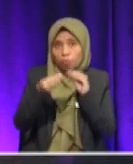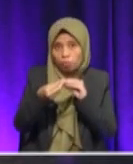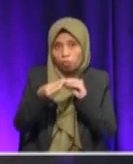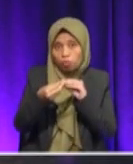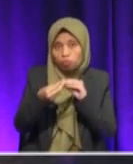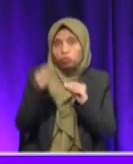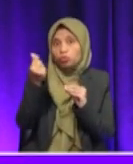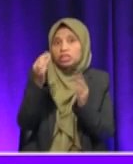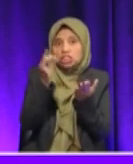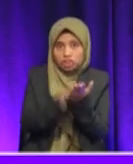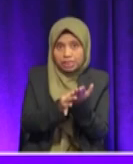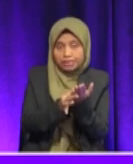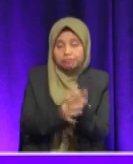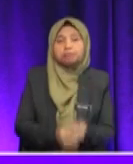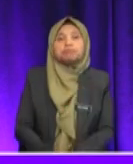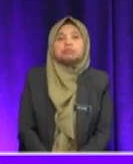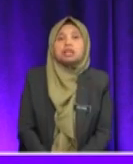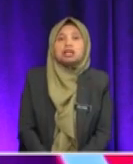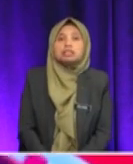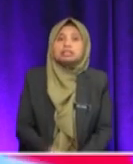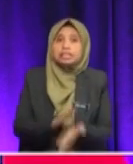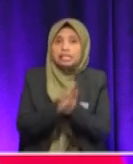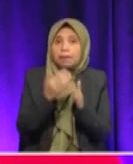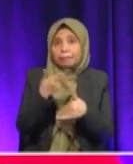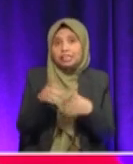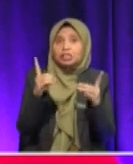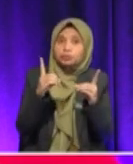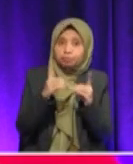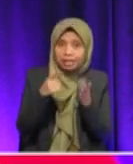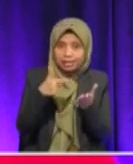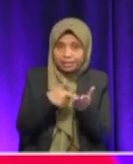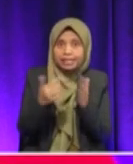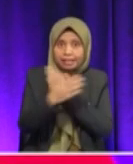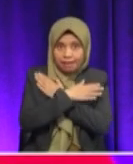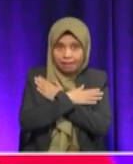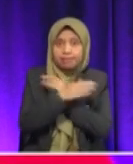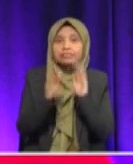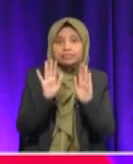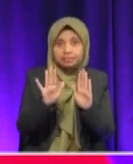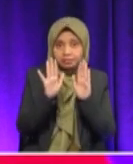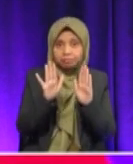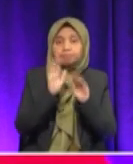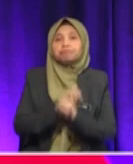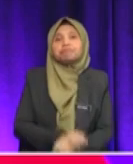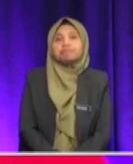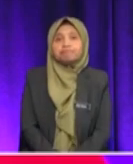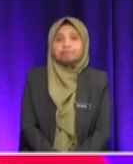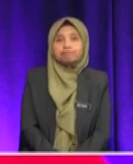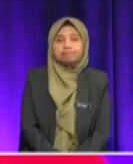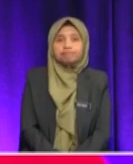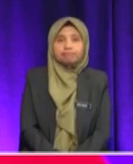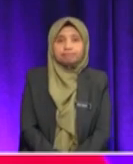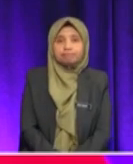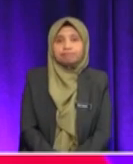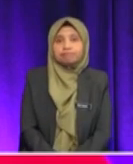syiling aki Baiklah Cikgu yakni kita akan bersama selepas ini tapi kita berhak dulu ya rekan-rekan semua jumpa kerja lagi di